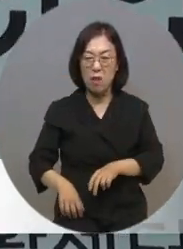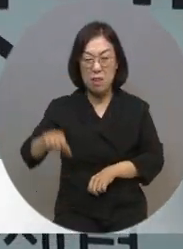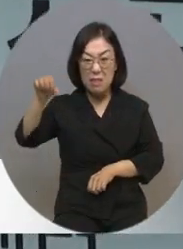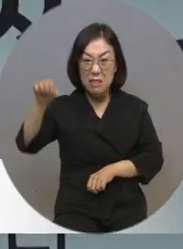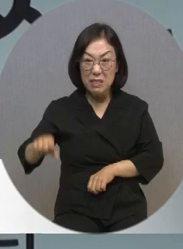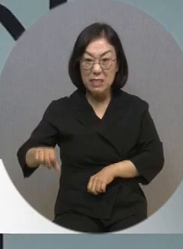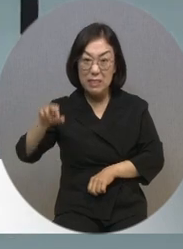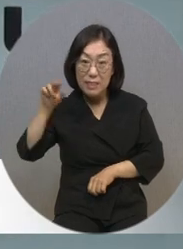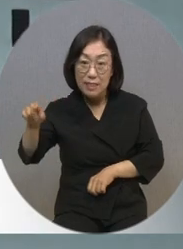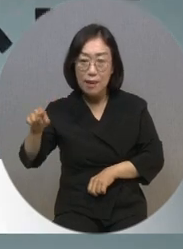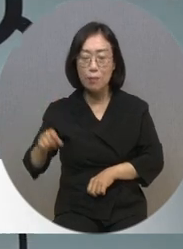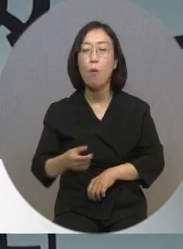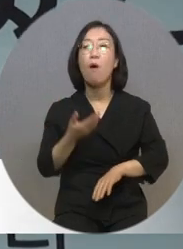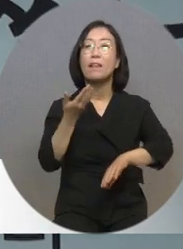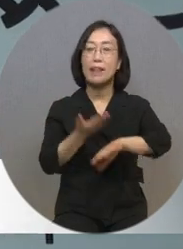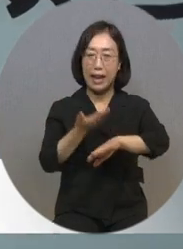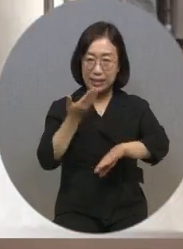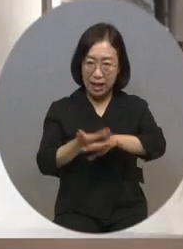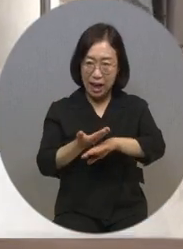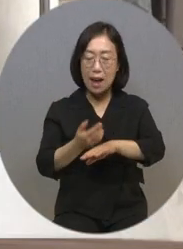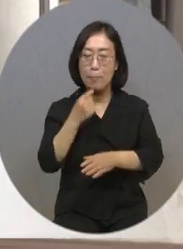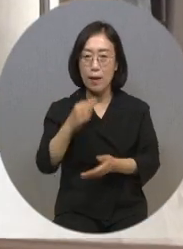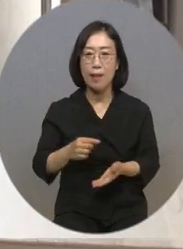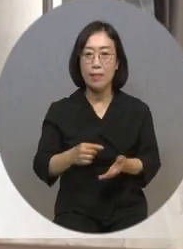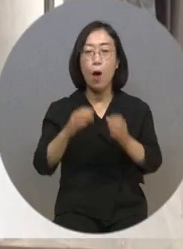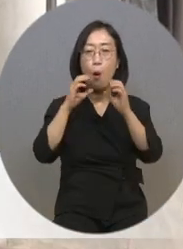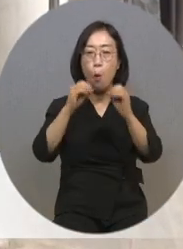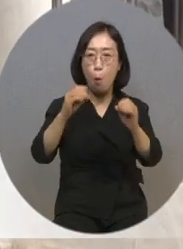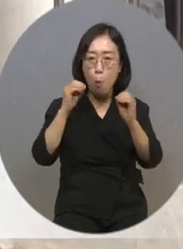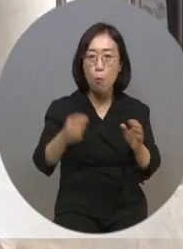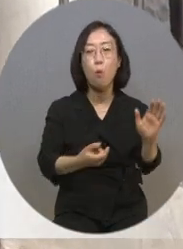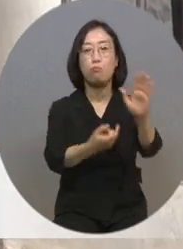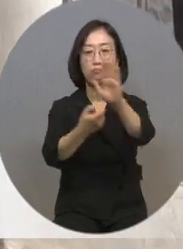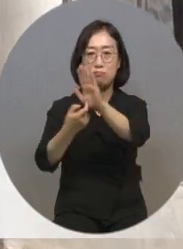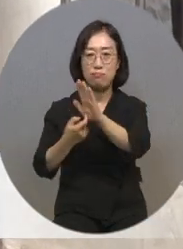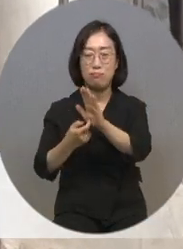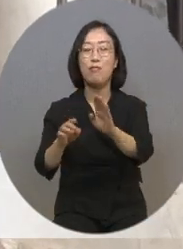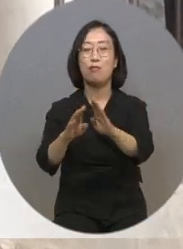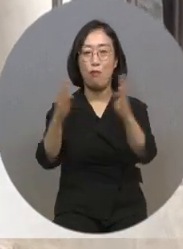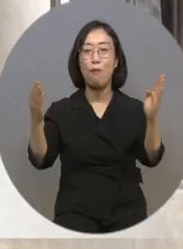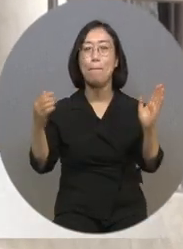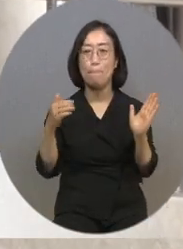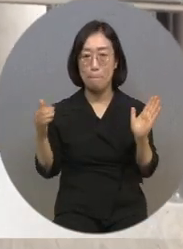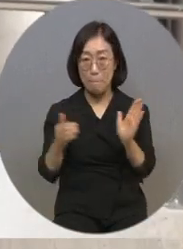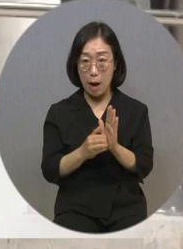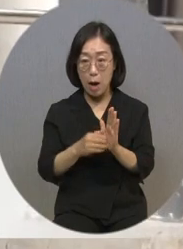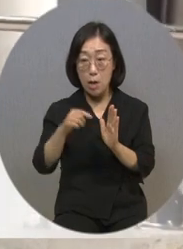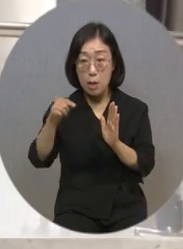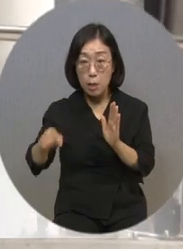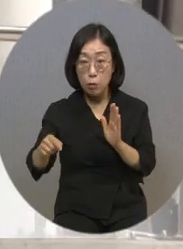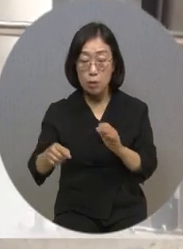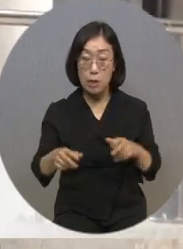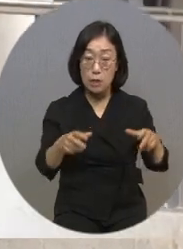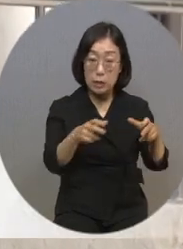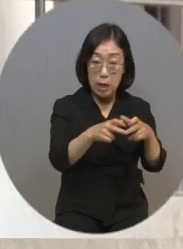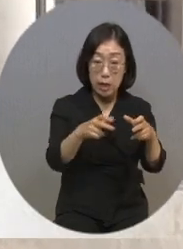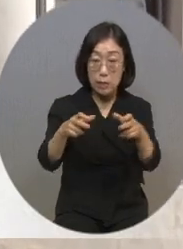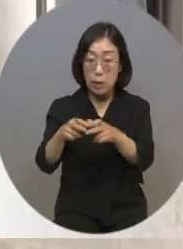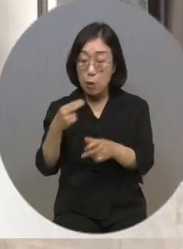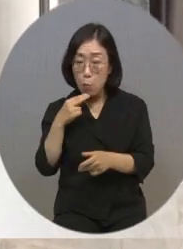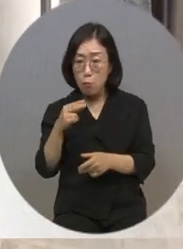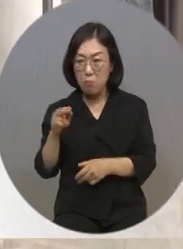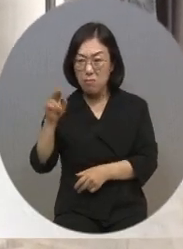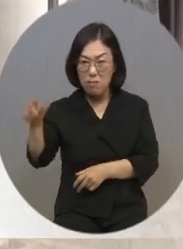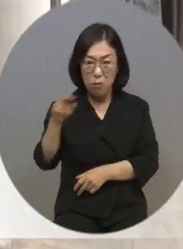장애 인식 개선 캠페인을 진행했습니다. 틀림이 아닌 다름이라는 슬로건은 장애인과 비장애인이 서로 틀리는 것이